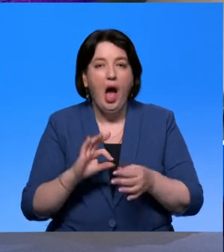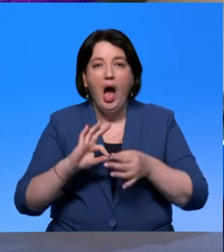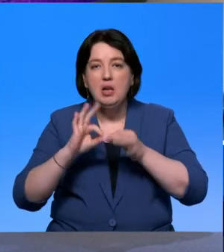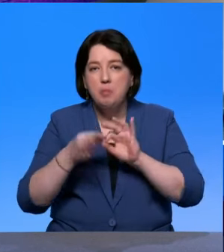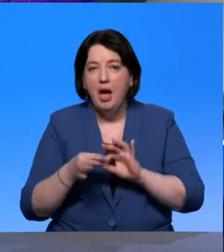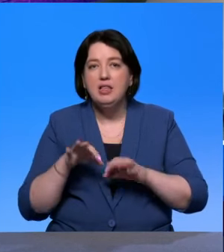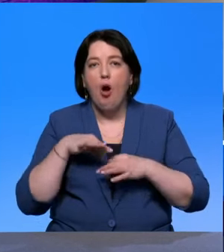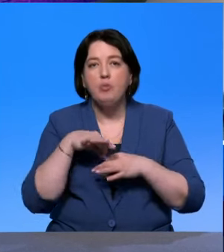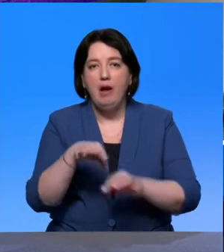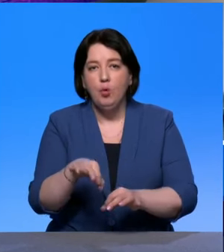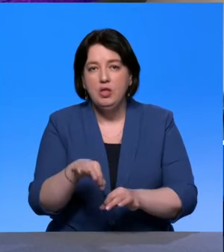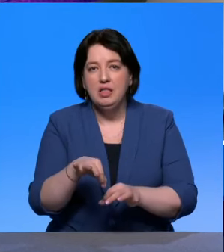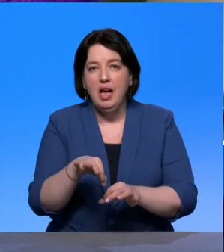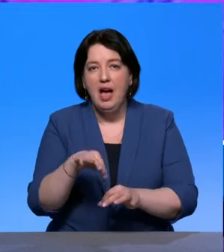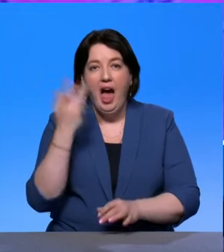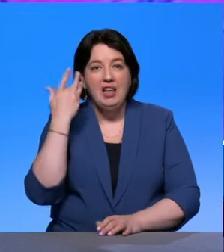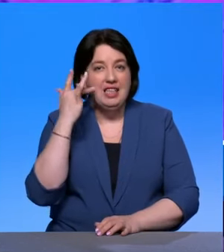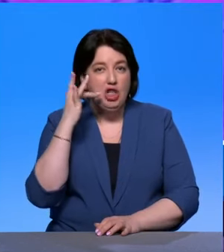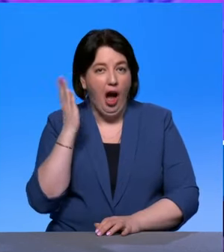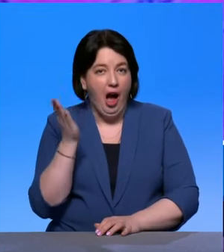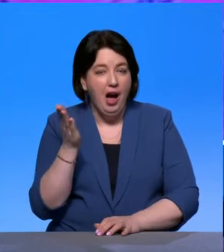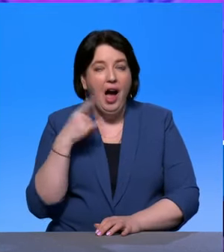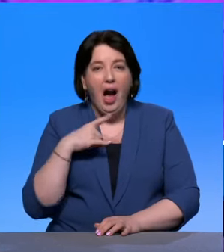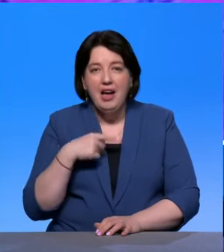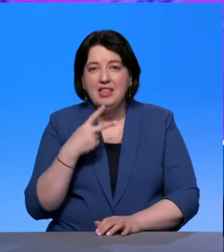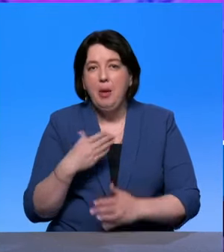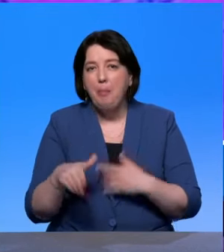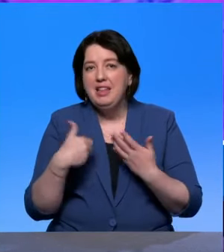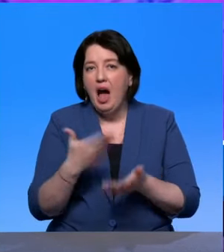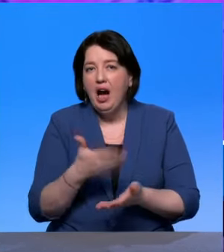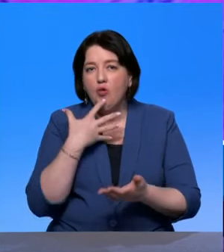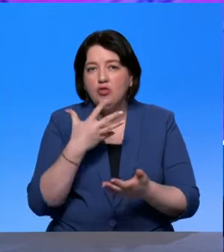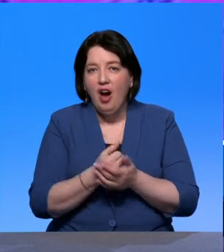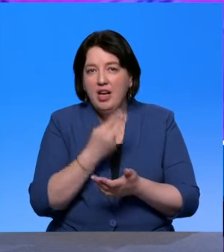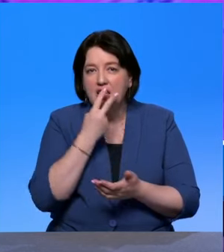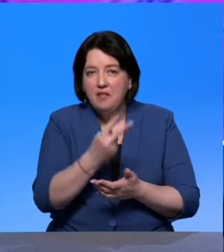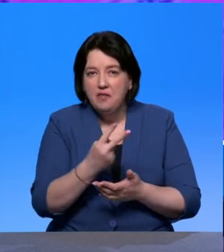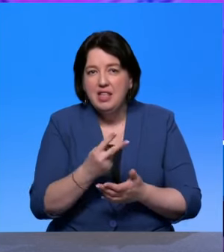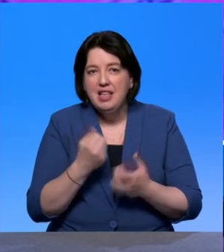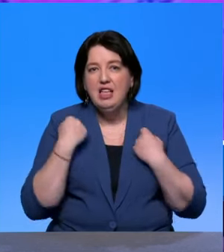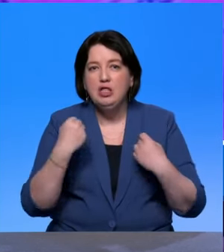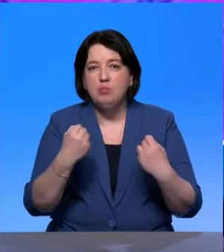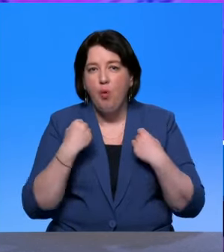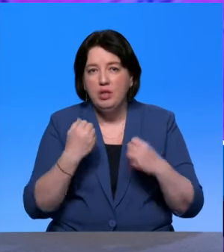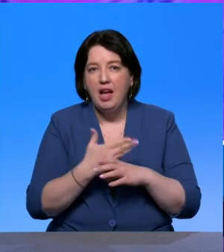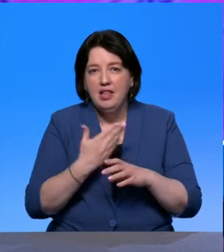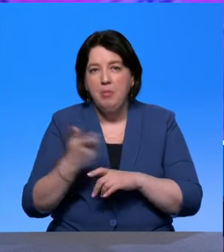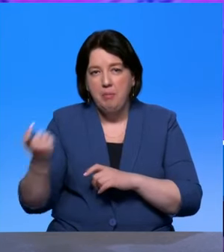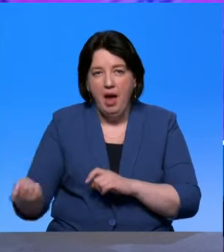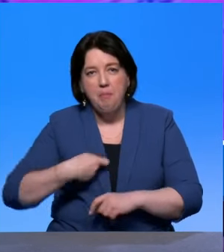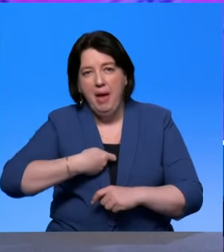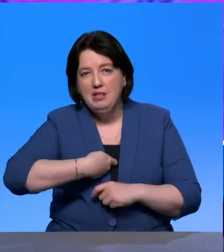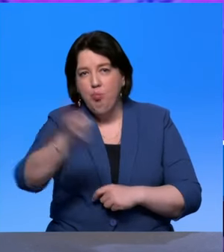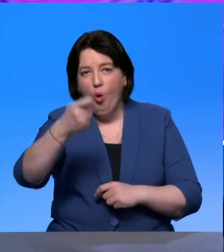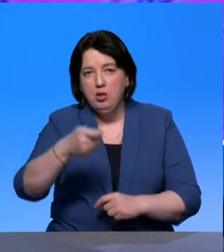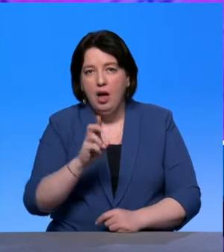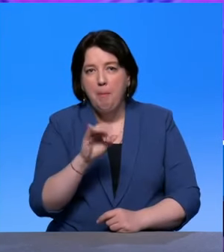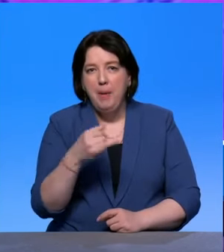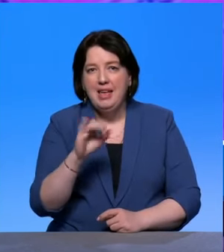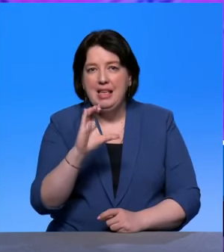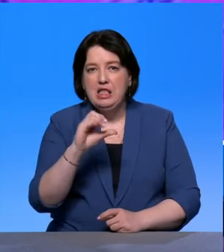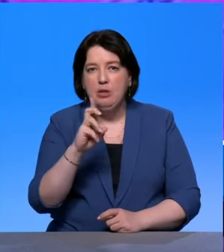проходит в США, то они свои виды спорта двигают, да, бейсбол, допустим, он никогда, ну, он не входил в программу Олимпийских